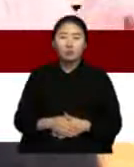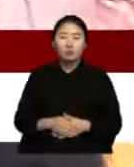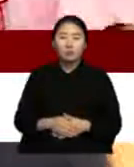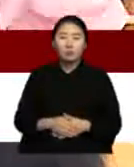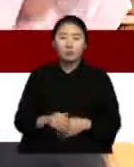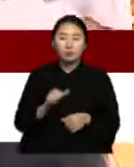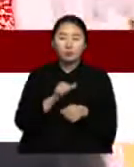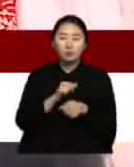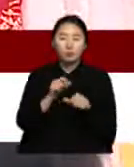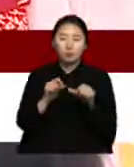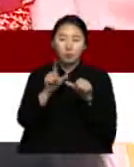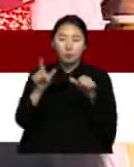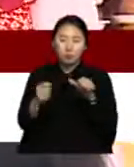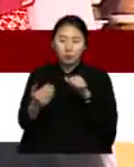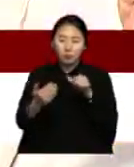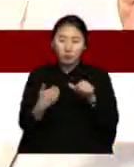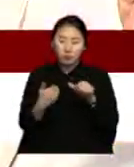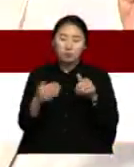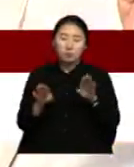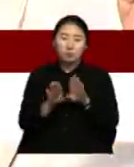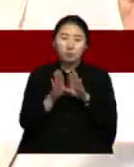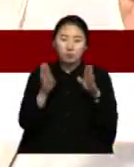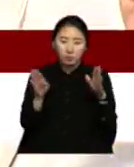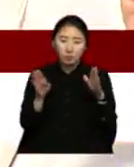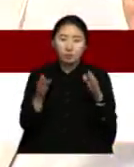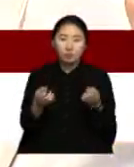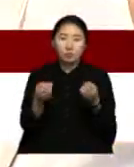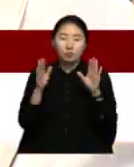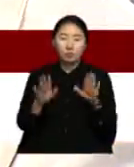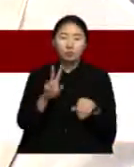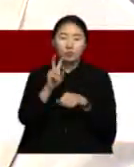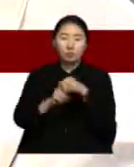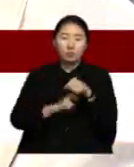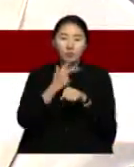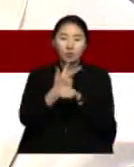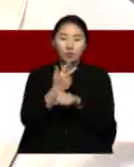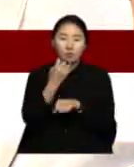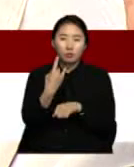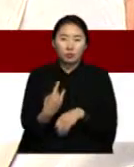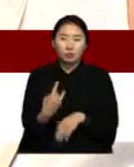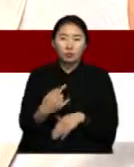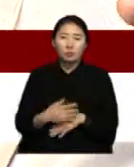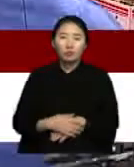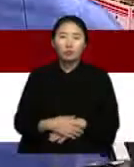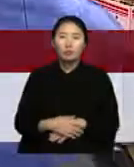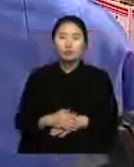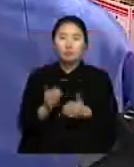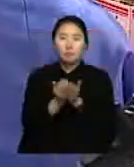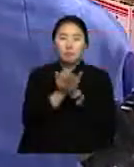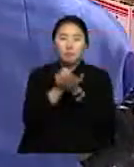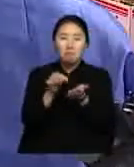매년 5월 단오 이전에 열리는 마포나루굿 재현 행사는 올해로 27번째를